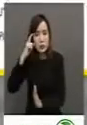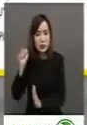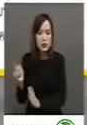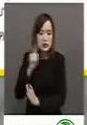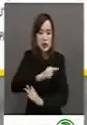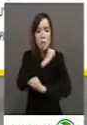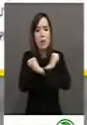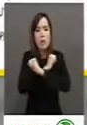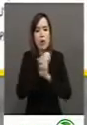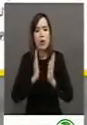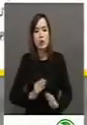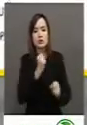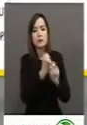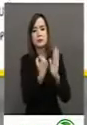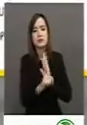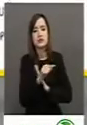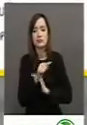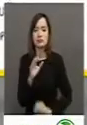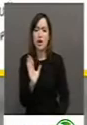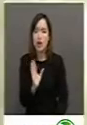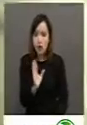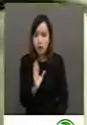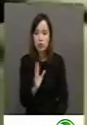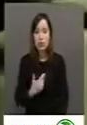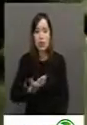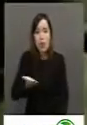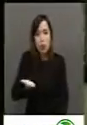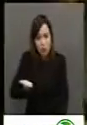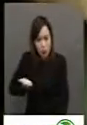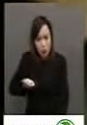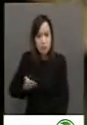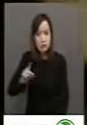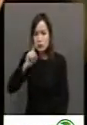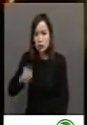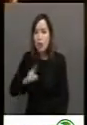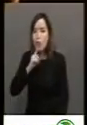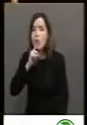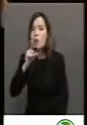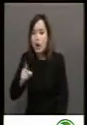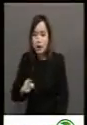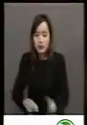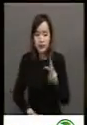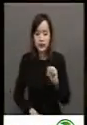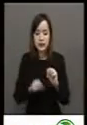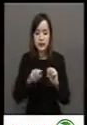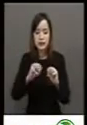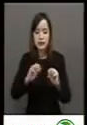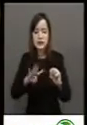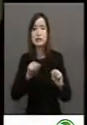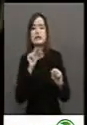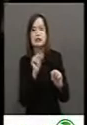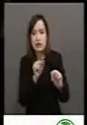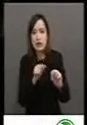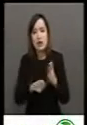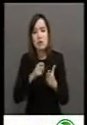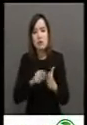องคนที่ทำผิดเพียงไม่กี่คนแล้วก็ขอเรียกร้องนะคะว่าไม่ควรจะมากล่าวโทษคำสั่งตามมาตรา44ว่า